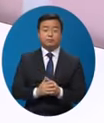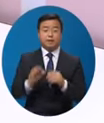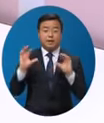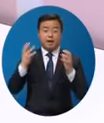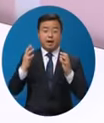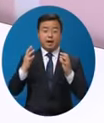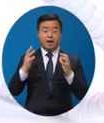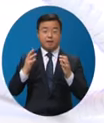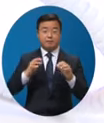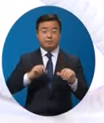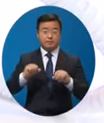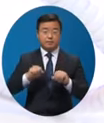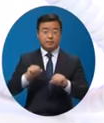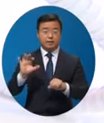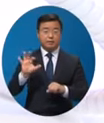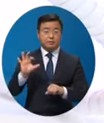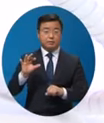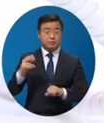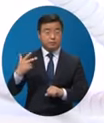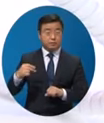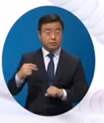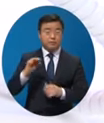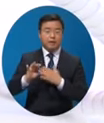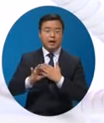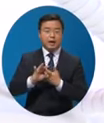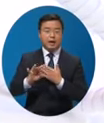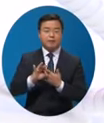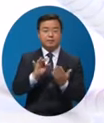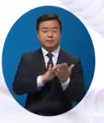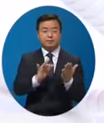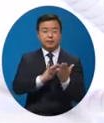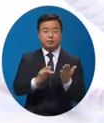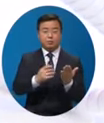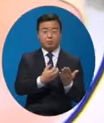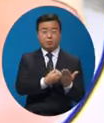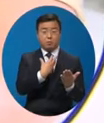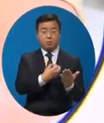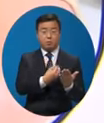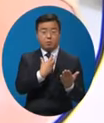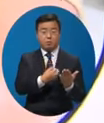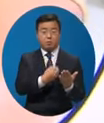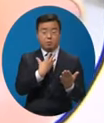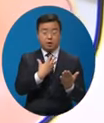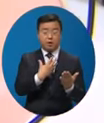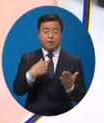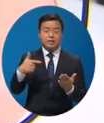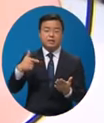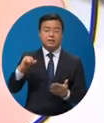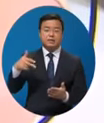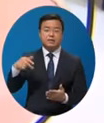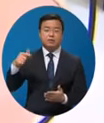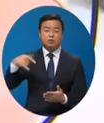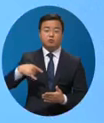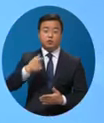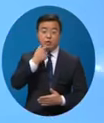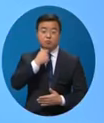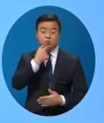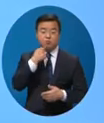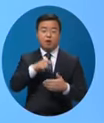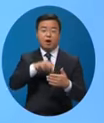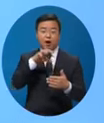아이가 볼일을 보면 부모의 스마트폰에서 울음소리가 납니다. 기저귀에 붙은 센서가 온도와 습도를